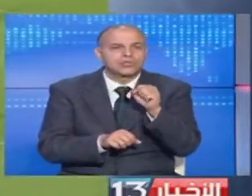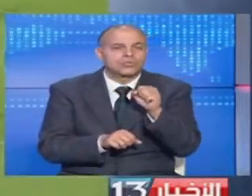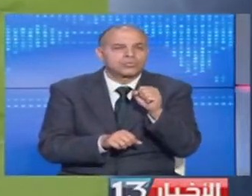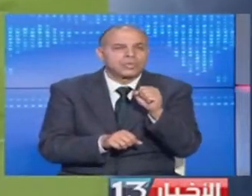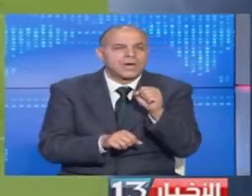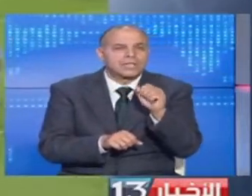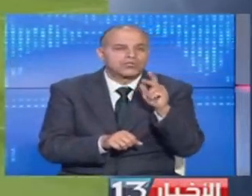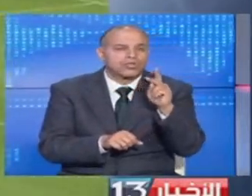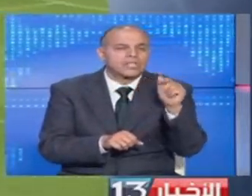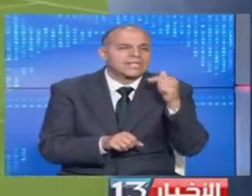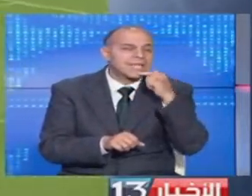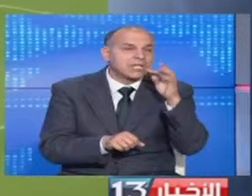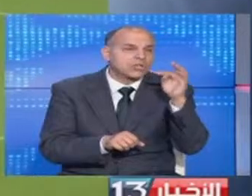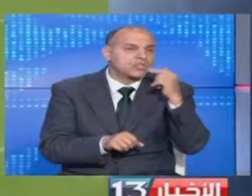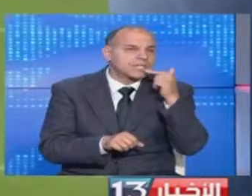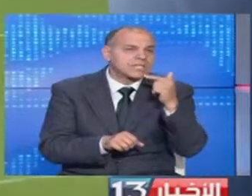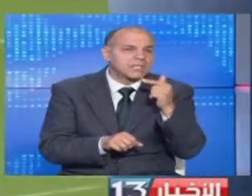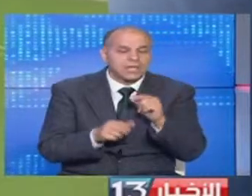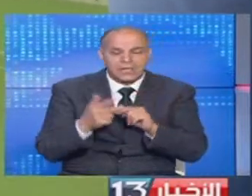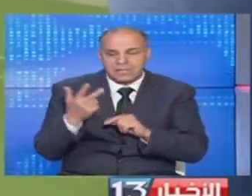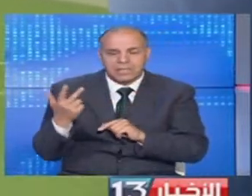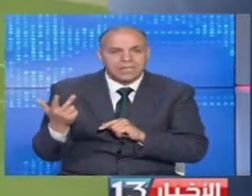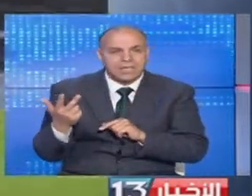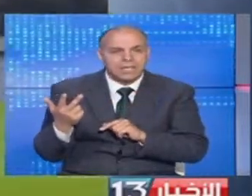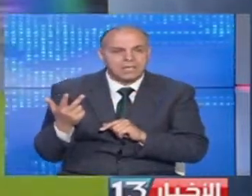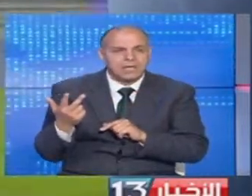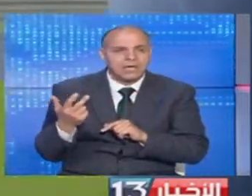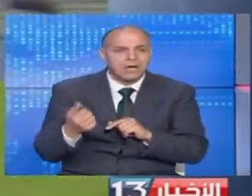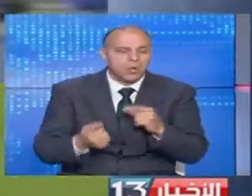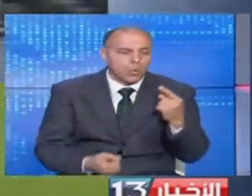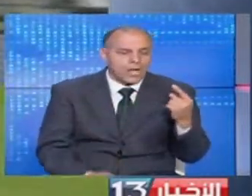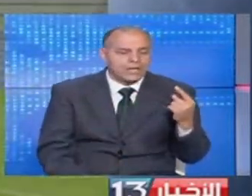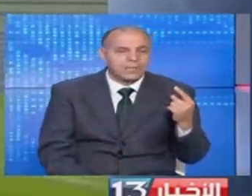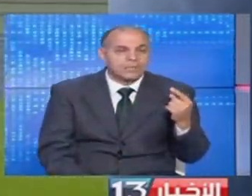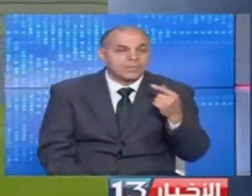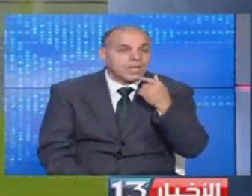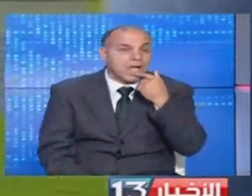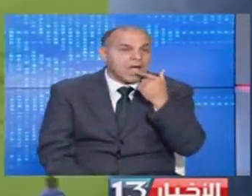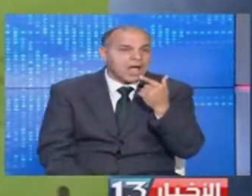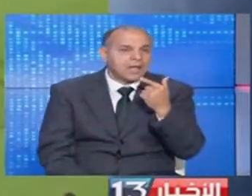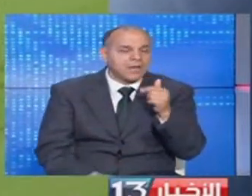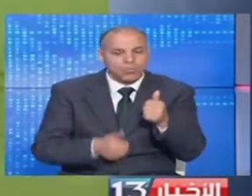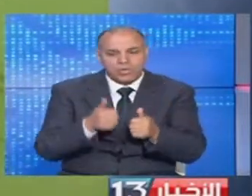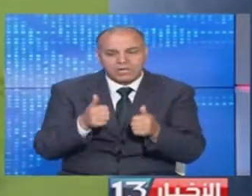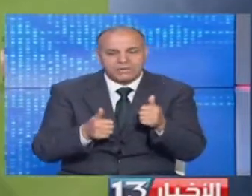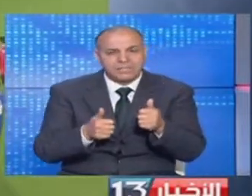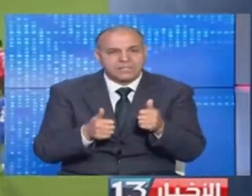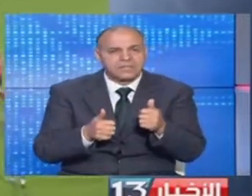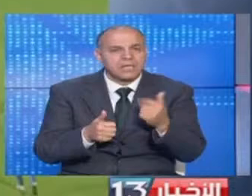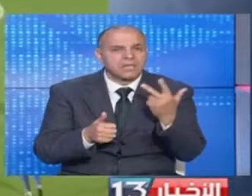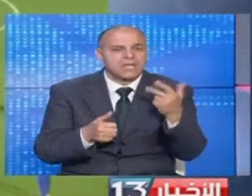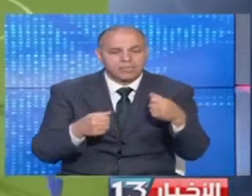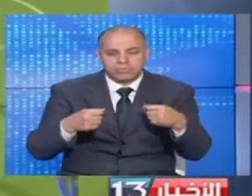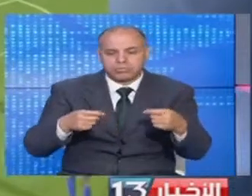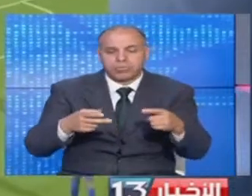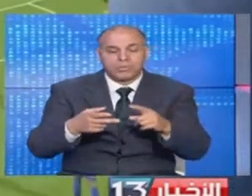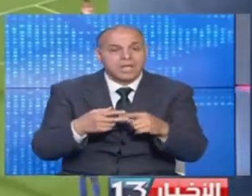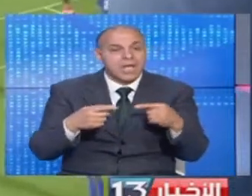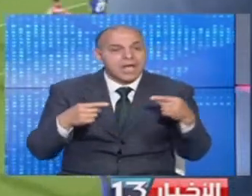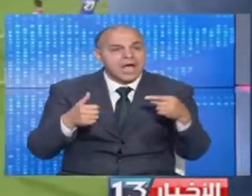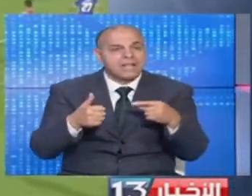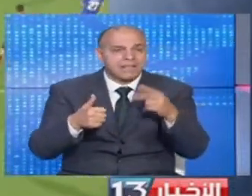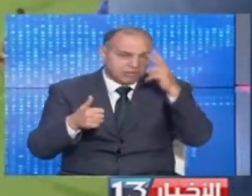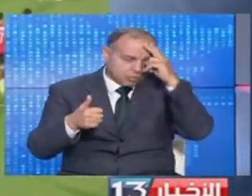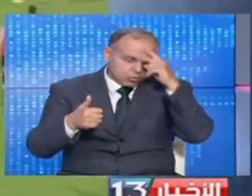الطاجكستاني بثلاثه اهداف مقابل هدف واحد ضمن منافسات الجوله الثالثه اهداف